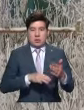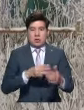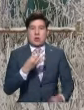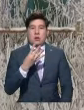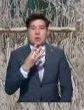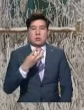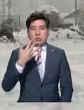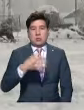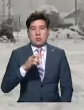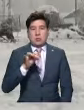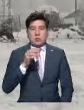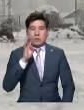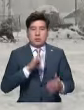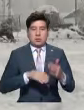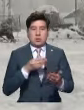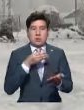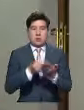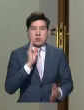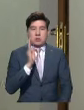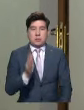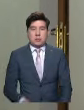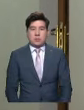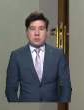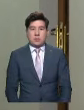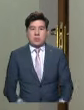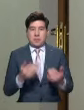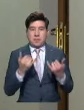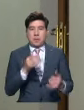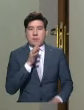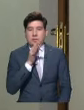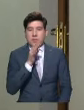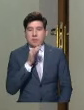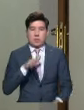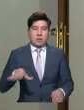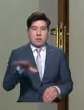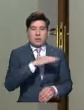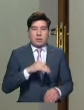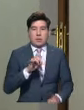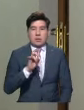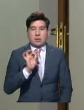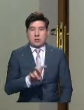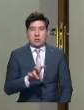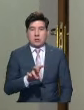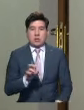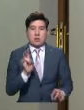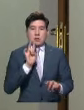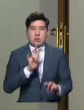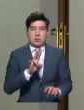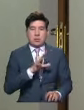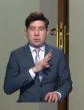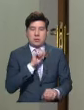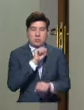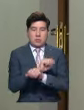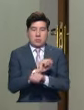теңге көлемінде айыппұл төлейді. Қазіргі уақытта барлық ұңғымалар тоқтатылған.